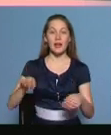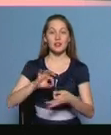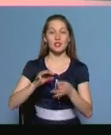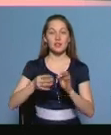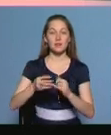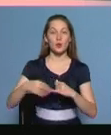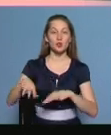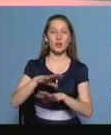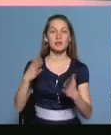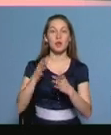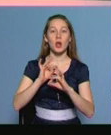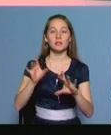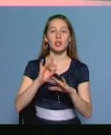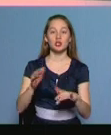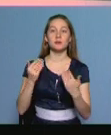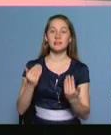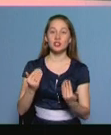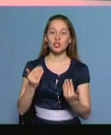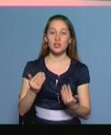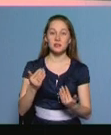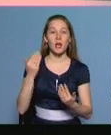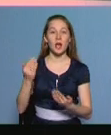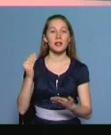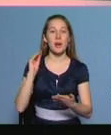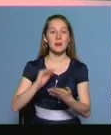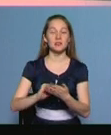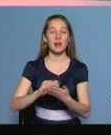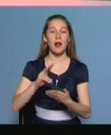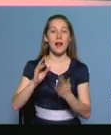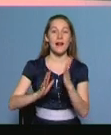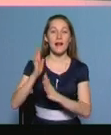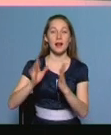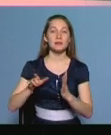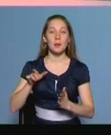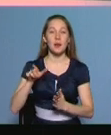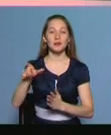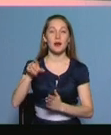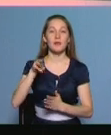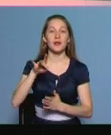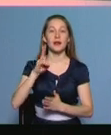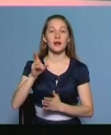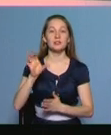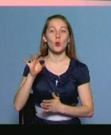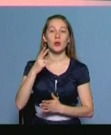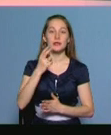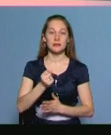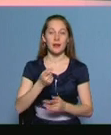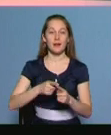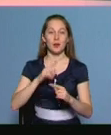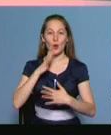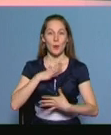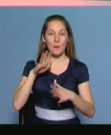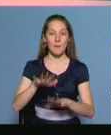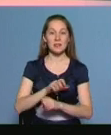о котором мы расскажем в нашем следующем сюжете, обозначен как лесополоса за ТРК «Столица». Но уже давно это любимое место